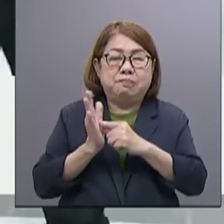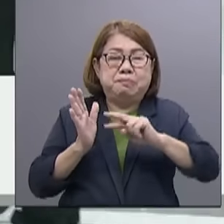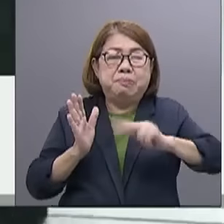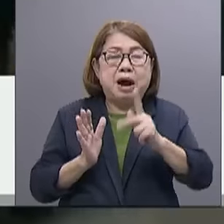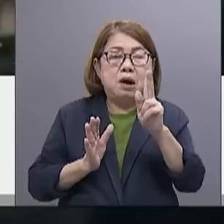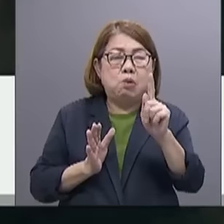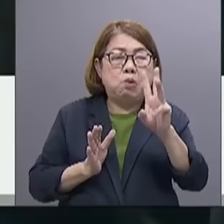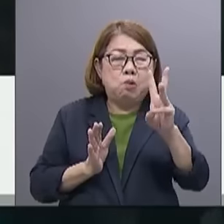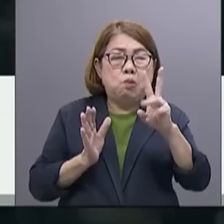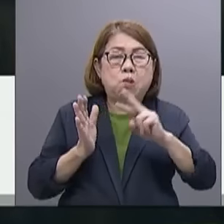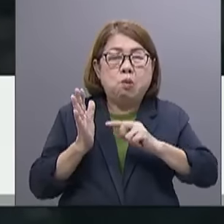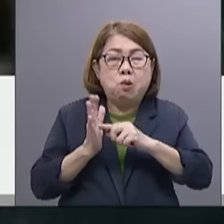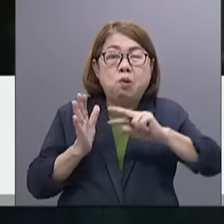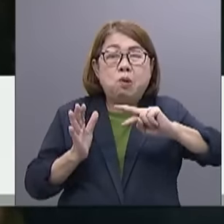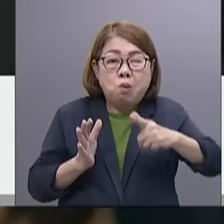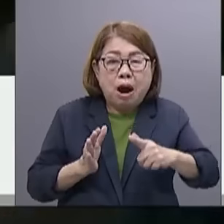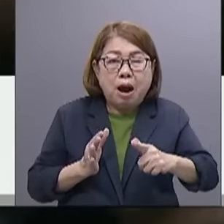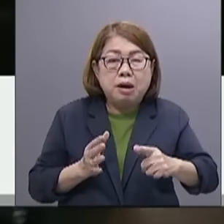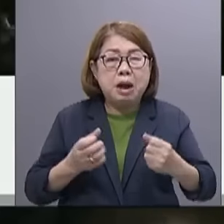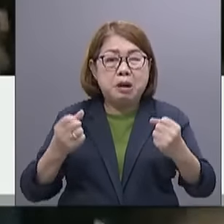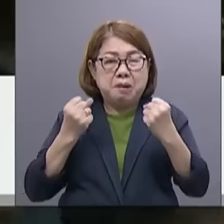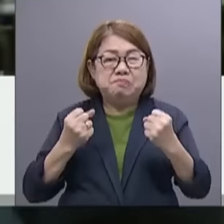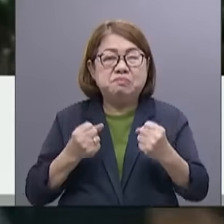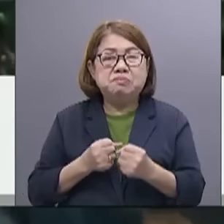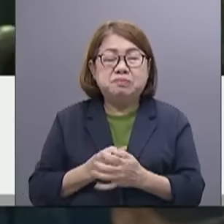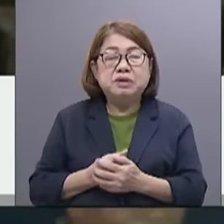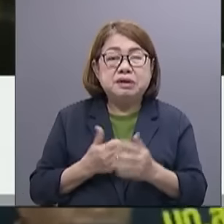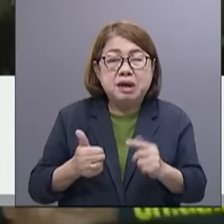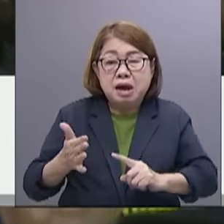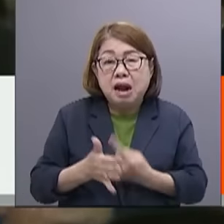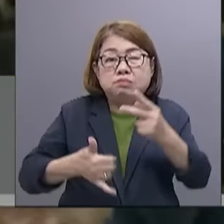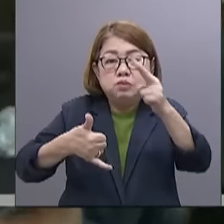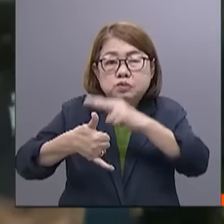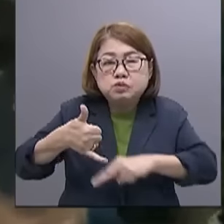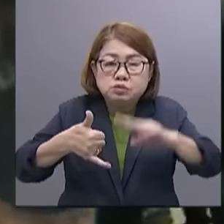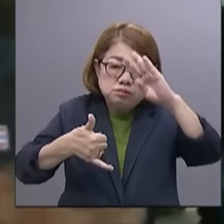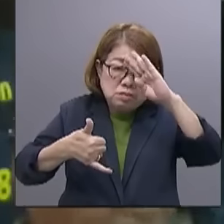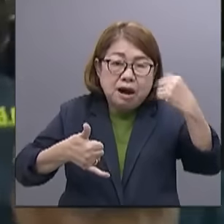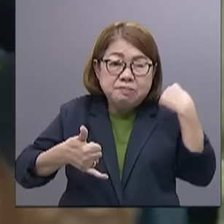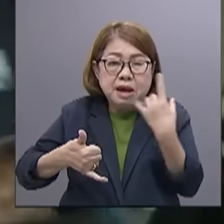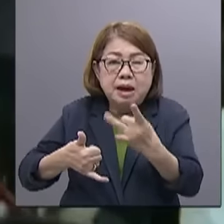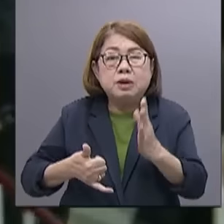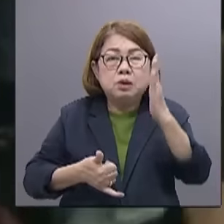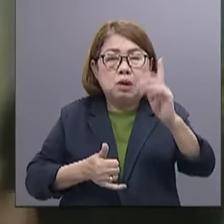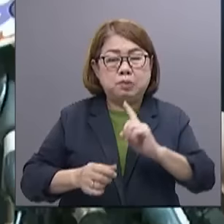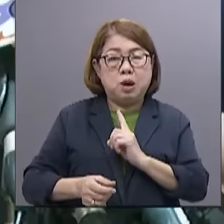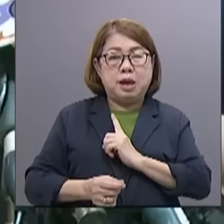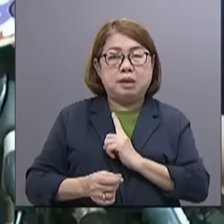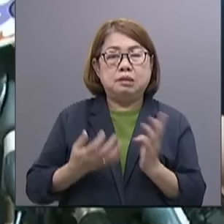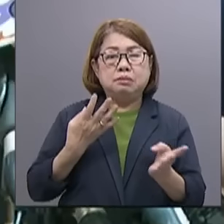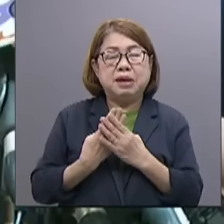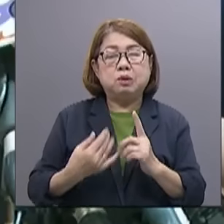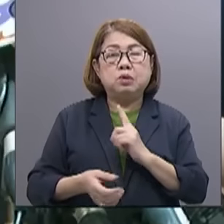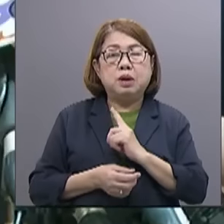งสูงขั้นตอนการดำเนินการ10วันแรกก็จะเป็นการกักโรคจากนั้นก็จะเป็นการแยกขังค่ะ เพื่อความ